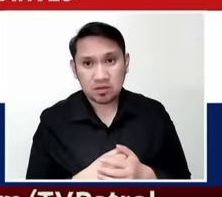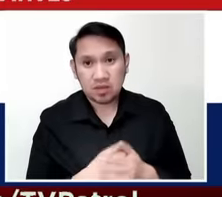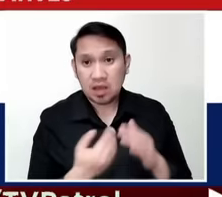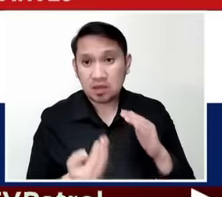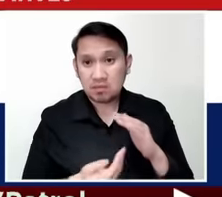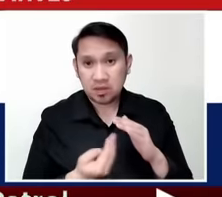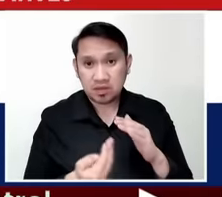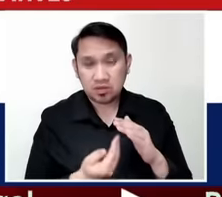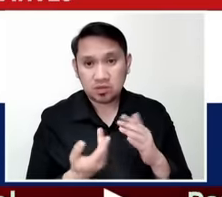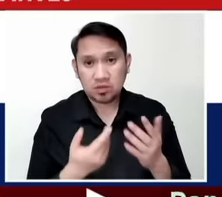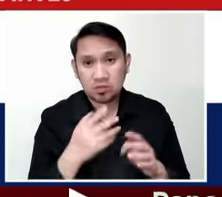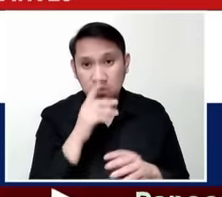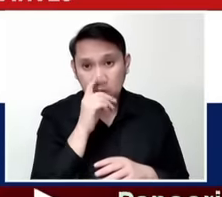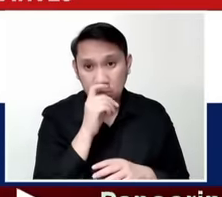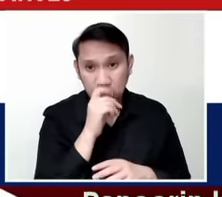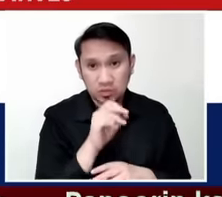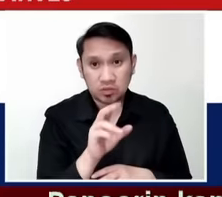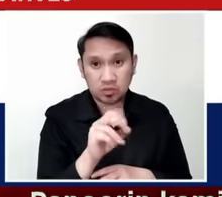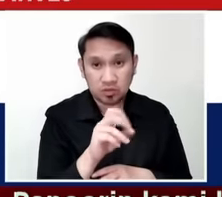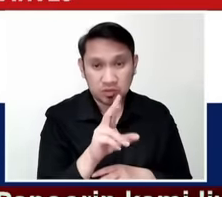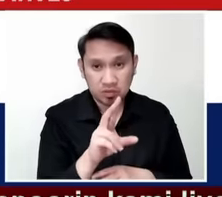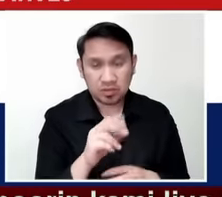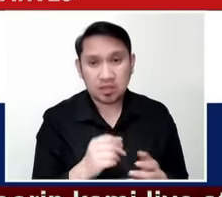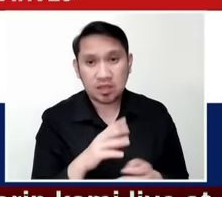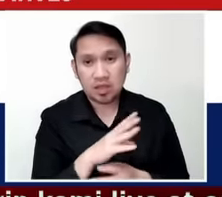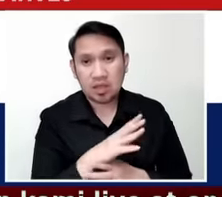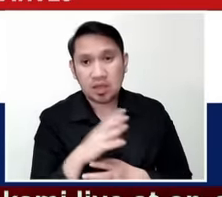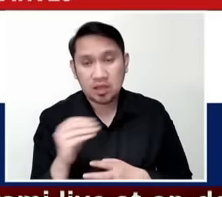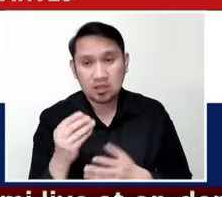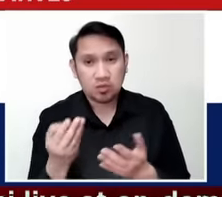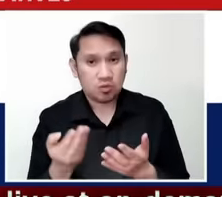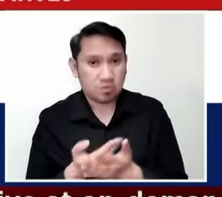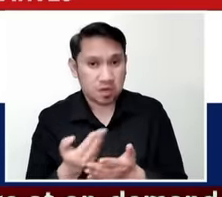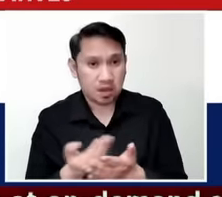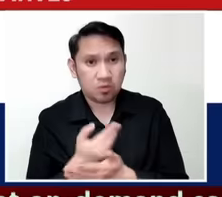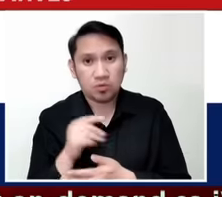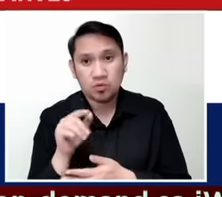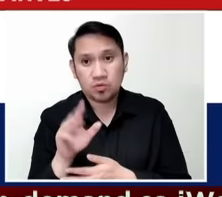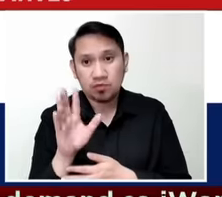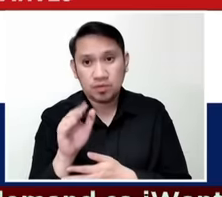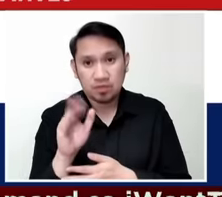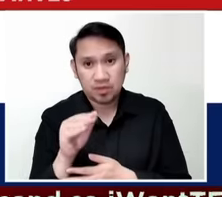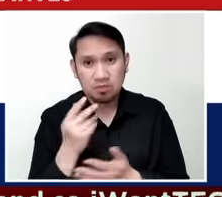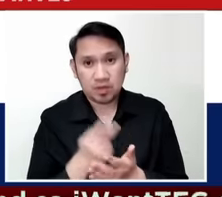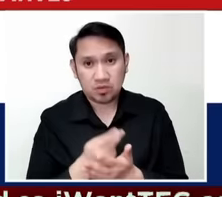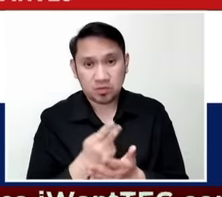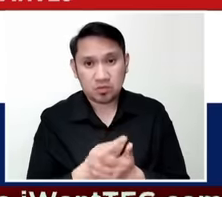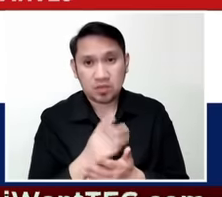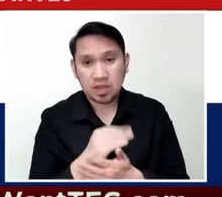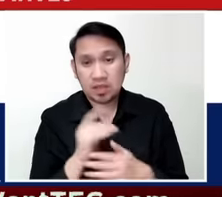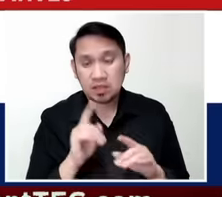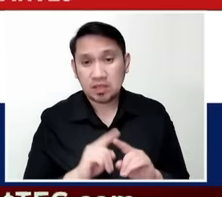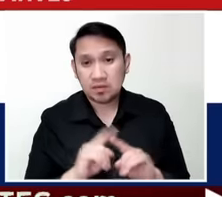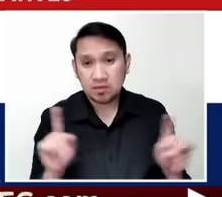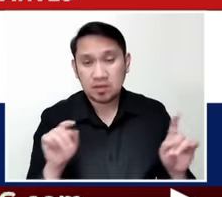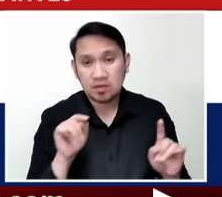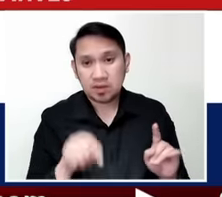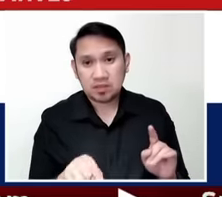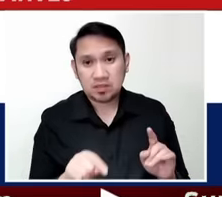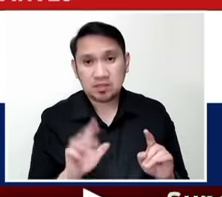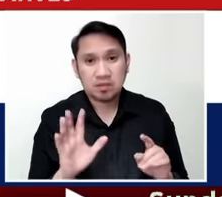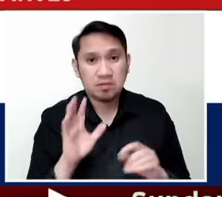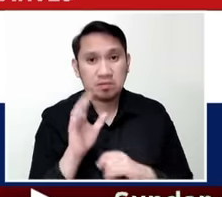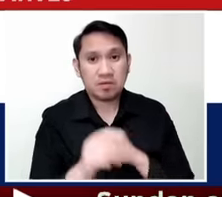isang traditional ay 13 pesos. Ang modern po ay 15 pesos. At ito rin po yung